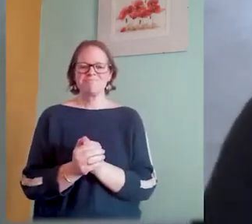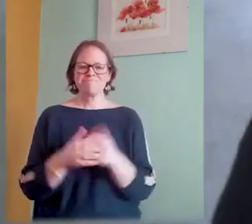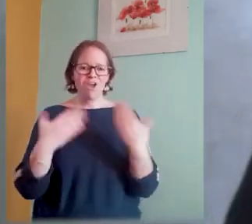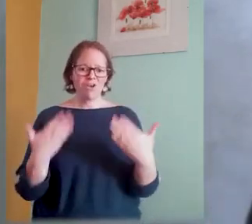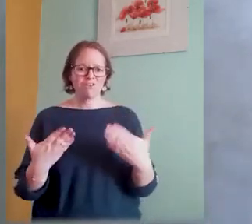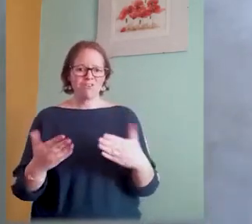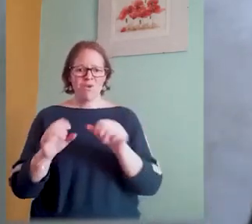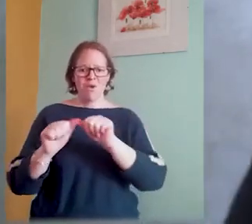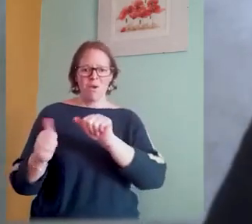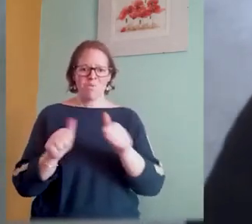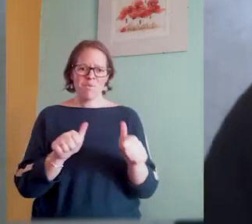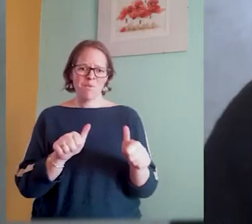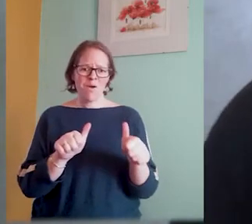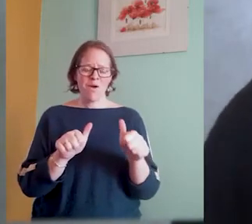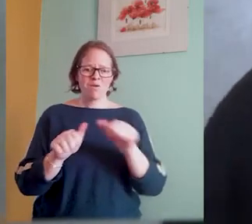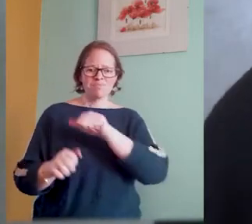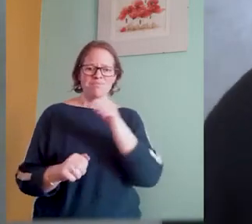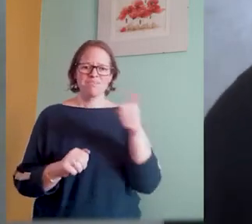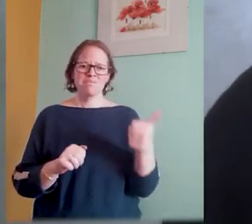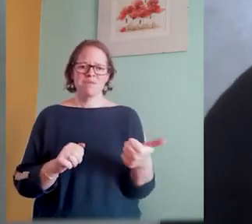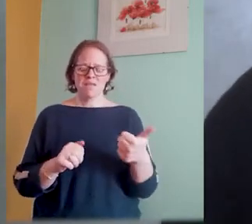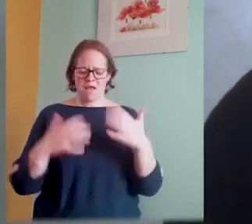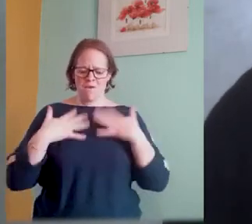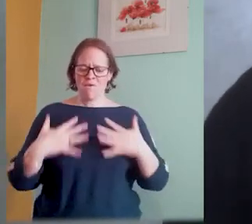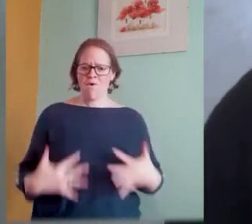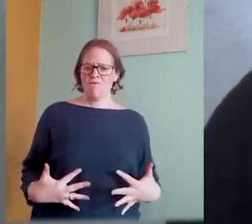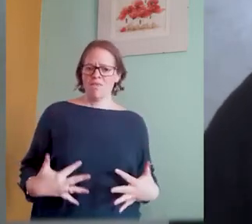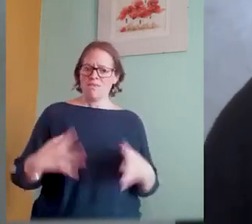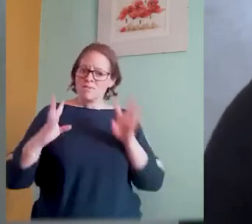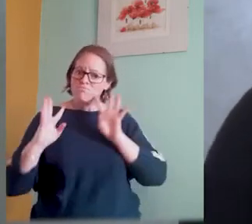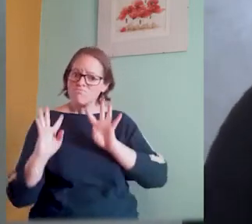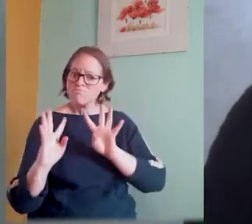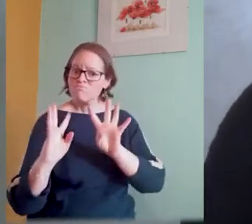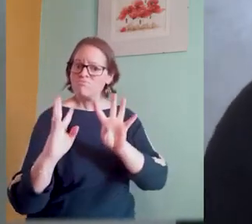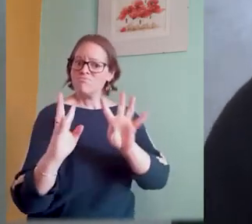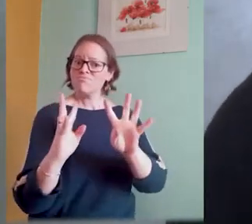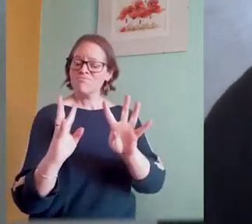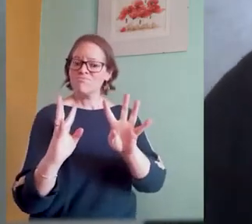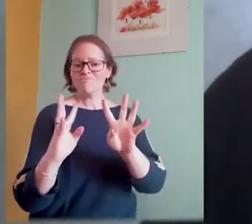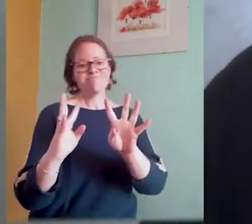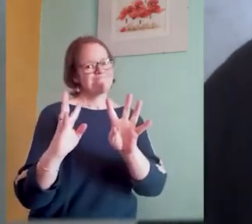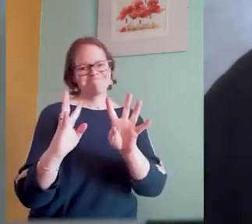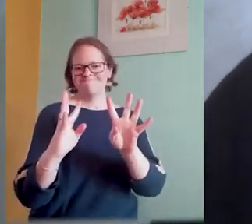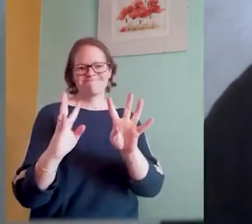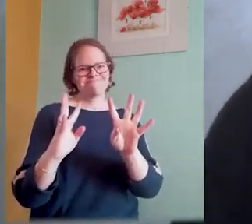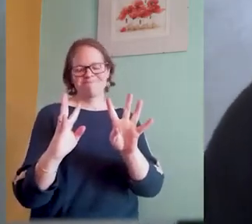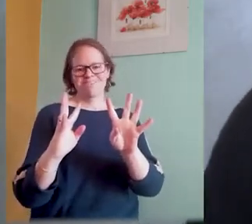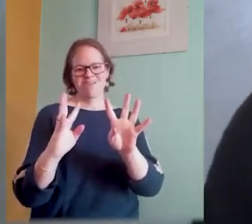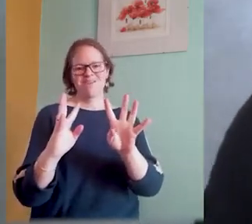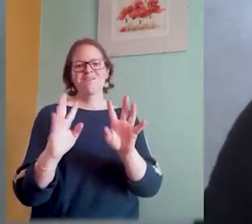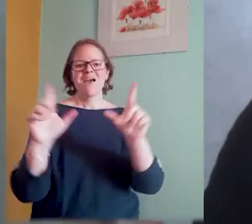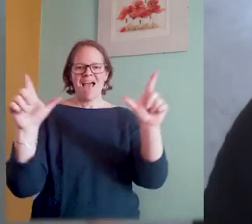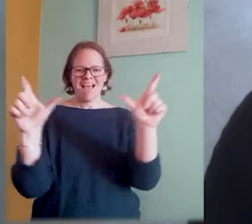un temps tout particulier ce matin où nous n'allons pas nous réunir physiquement, mais nous serons réunis